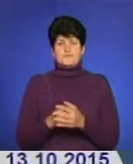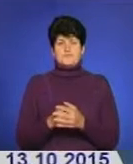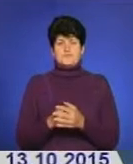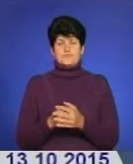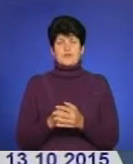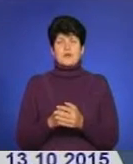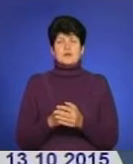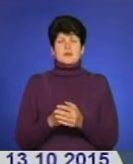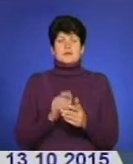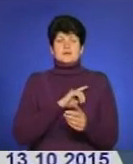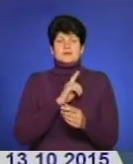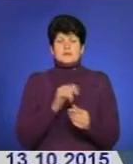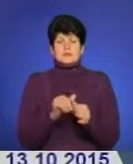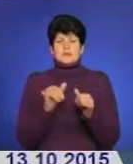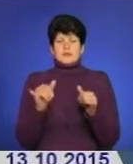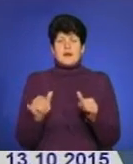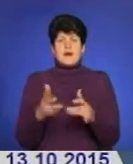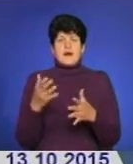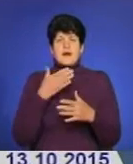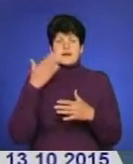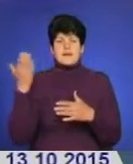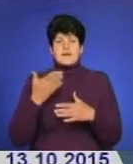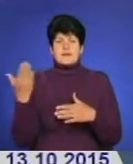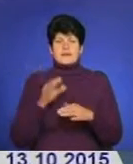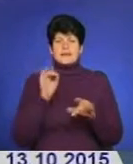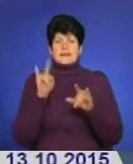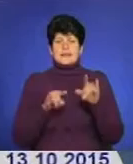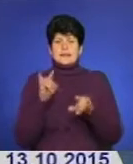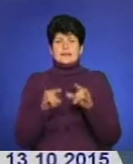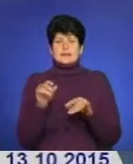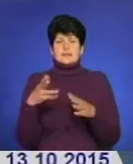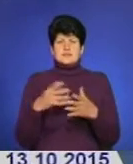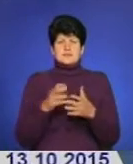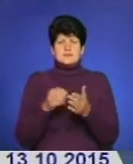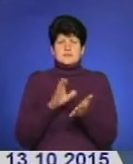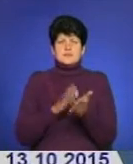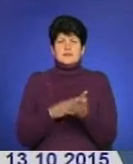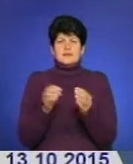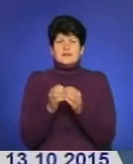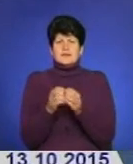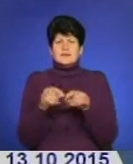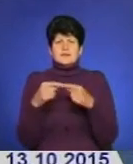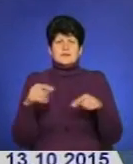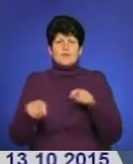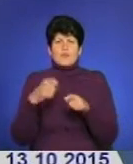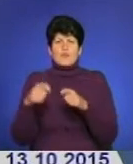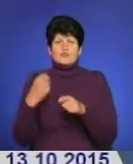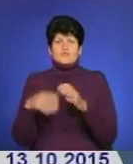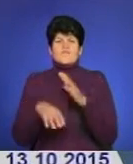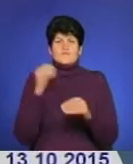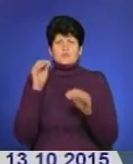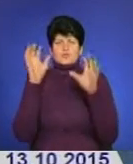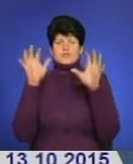У розпалі передвиборчої агітації органи внутрішніх справ вже зафіксували десяток порушень виборчого законодавства та вкотре нагадують про